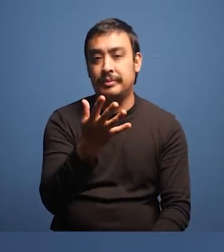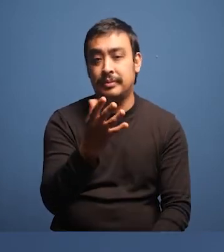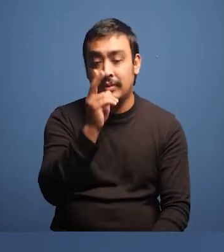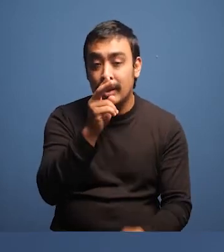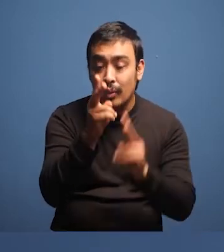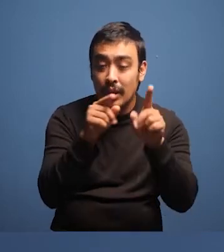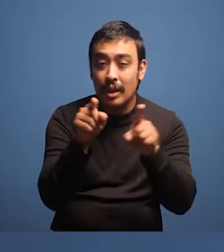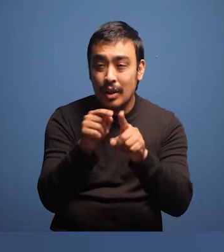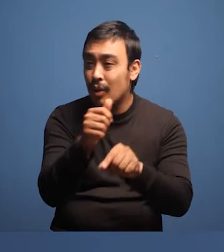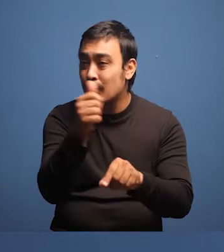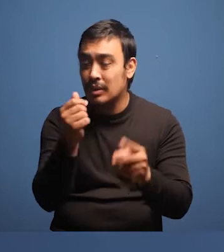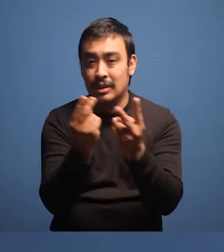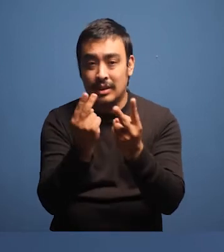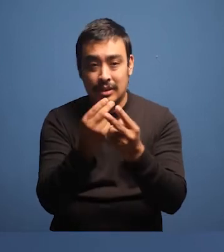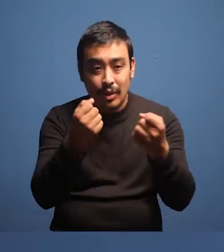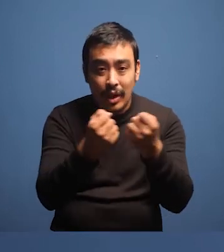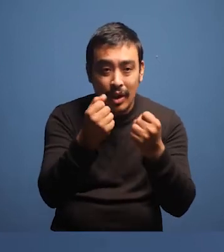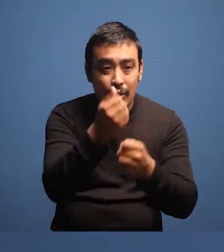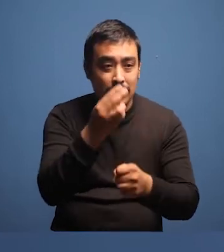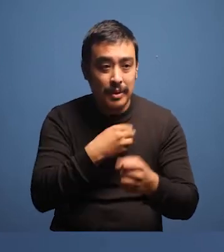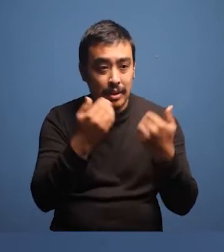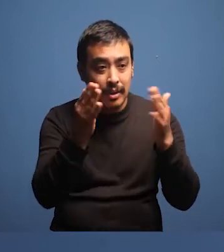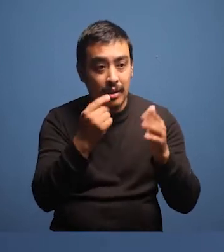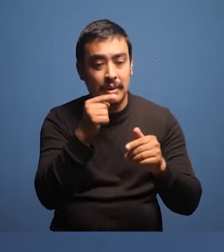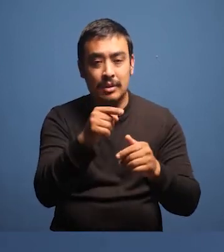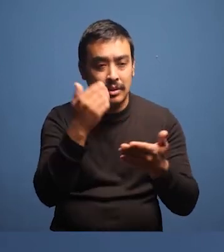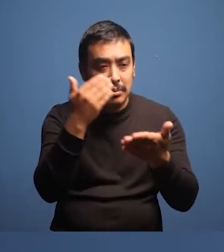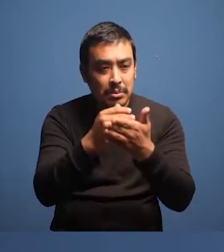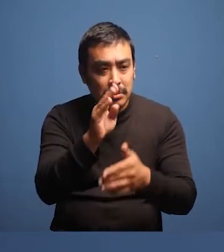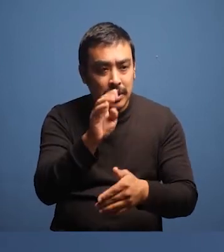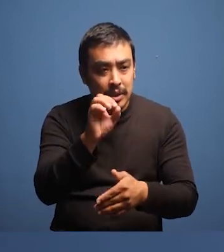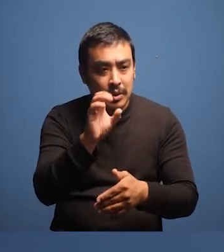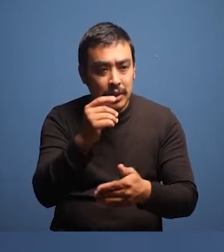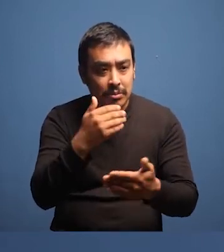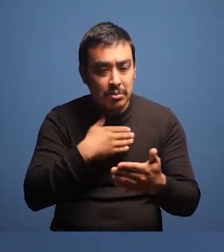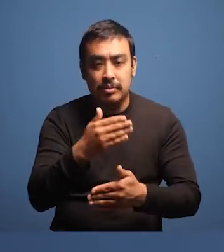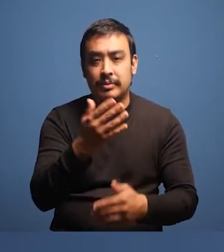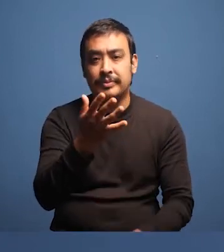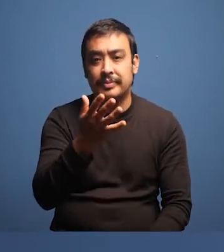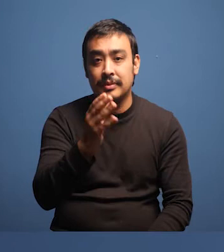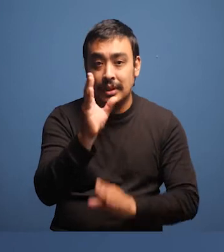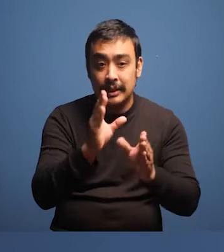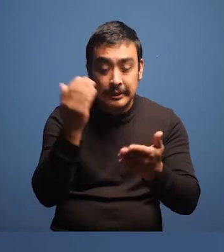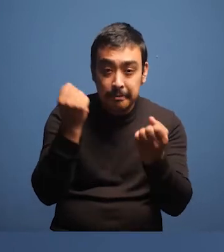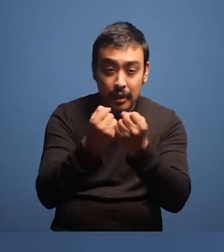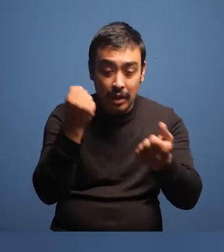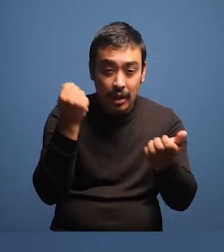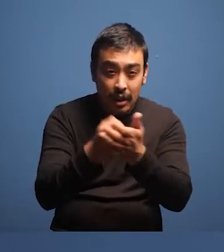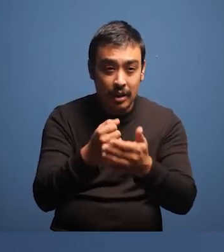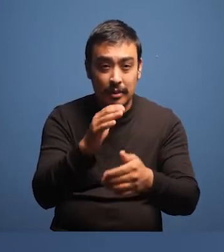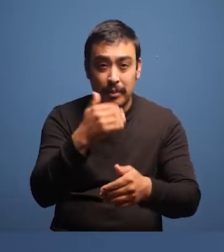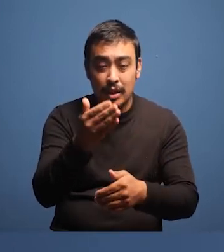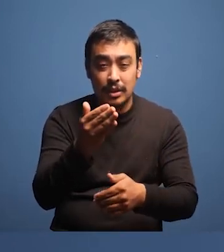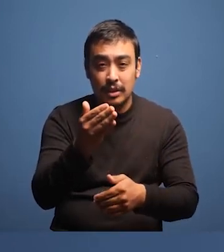चाहिँ त्यही घटना चाहिँ अर्को मान्छेलाई भयो भने चाहिँ उसले त्यसलाई ब्लक गर्न हिम्मत पनि आउँदैन प्रायः त। अब इनकेस ब्लक गर्यो भने पछि गएर पनि फेरि त्यस्तै